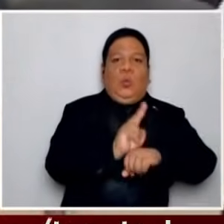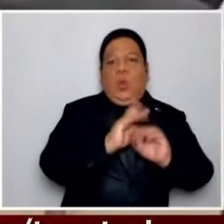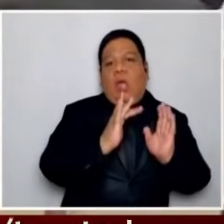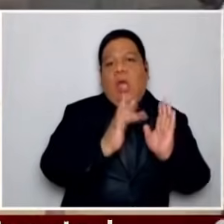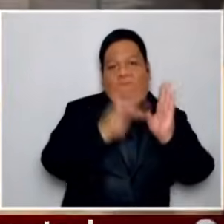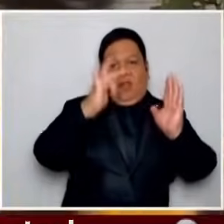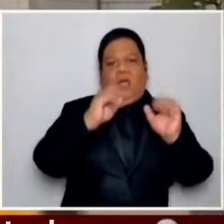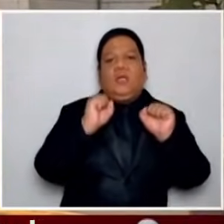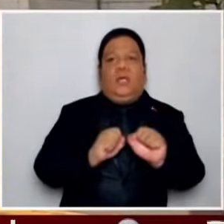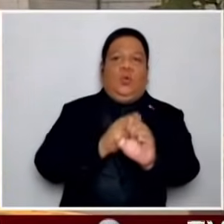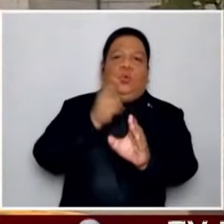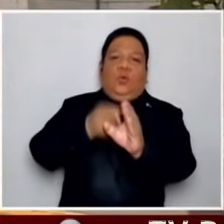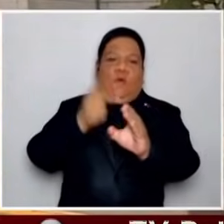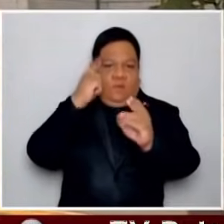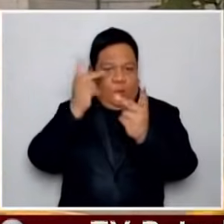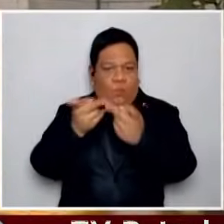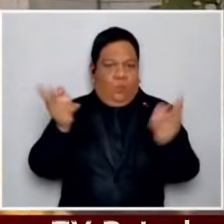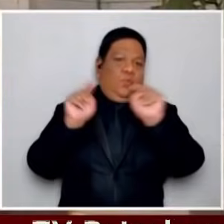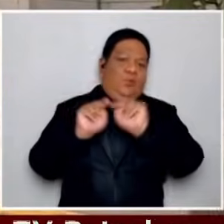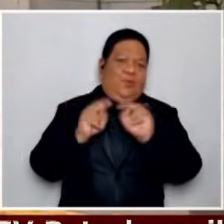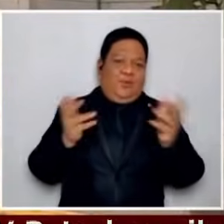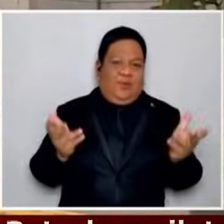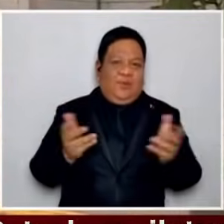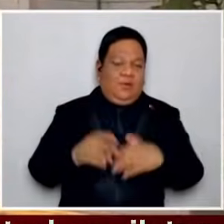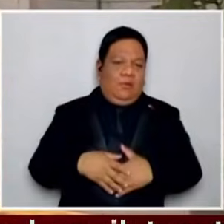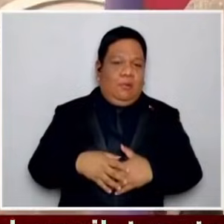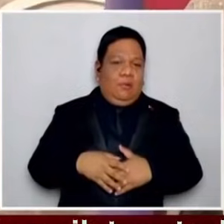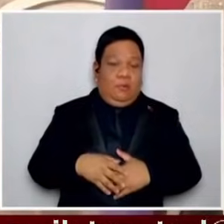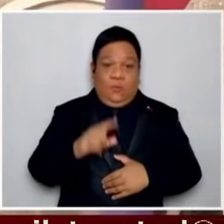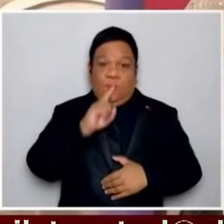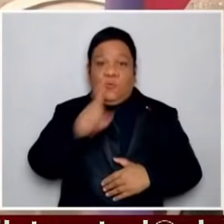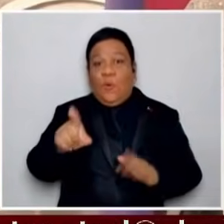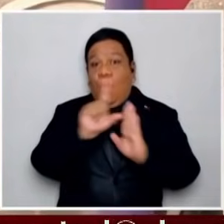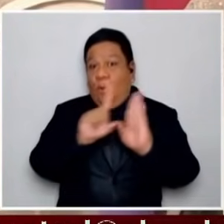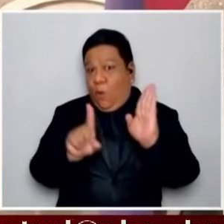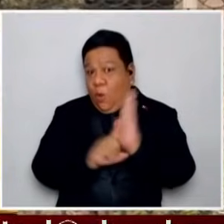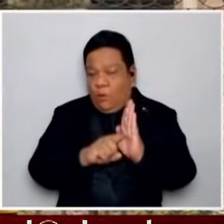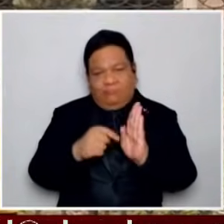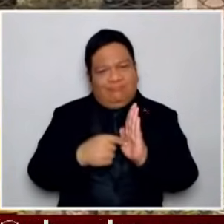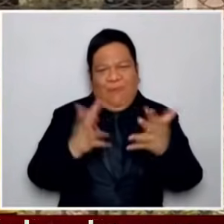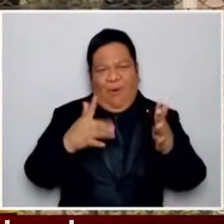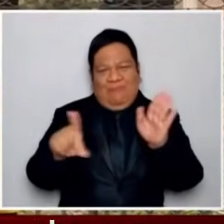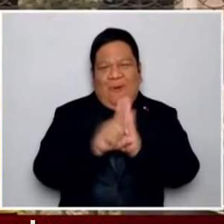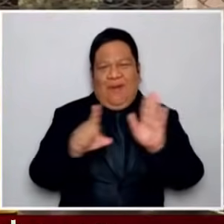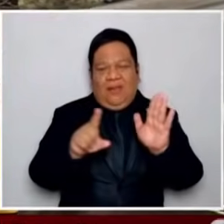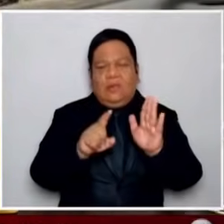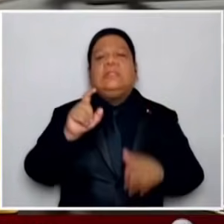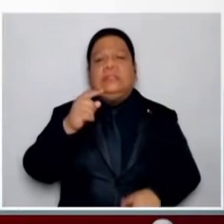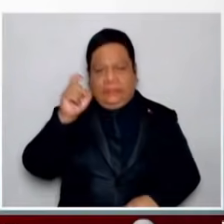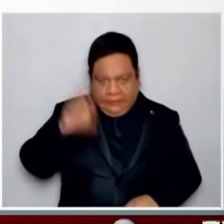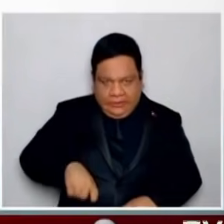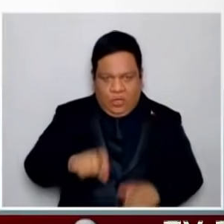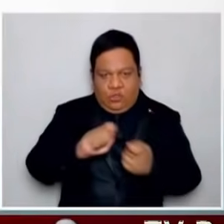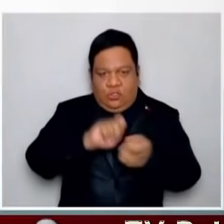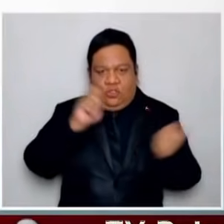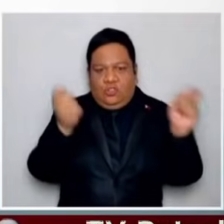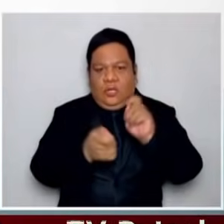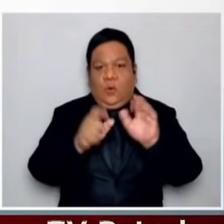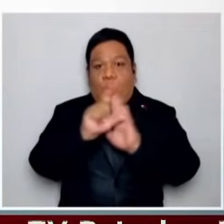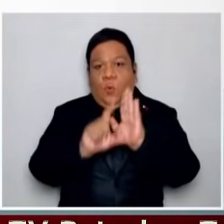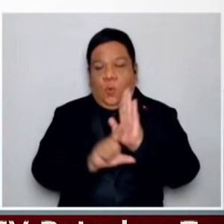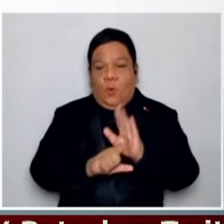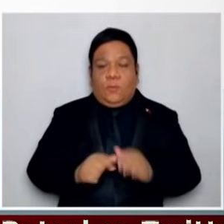isang pwesto. Hindi ito ipinagbabawal sa ilalim ng batas, kaya panahon na umano para amyendahan ito. It would seem